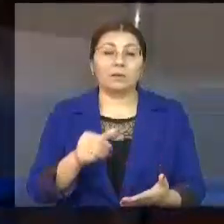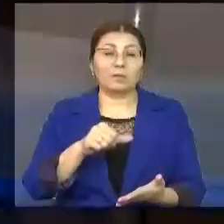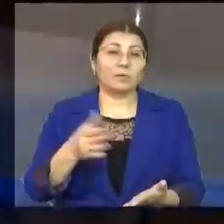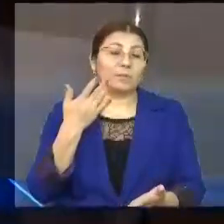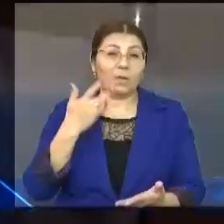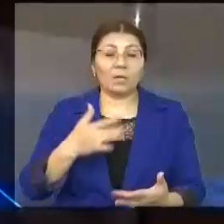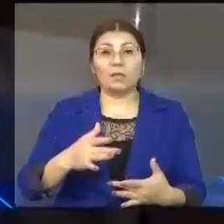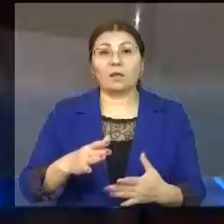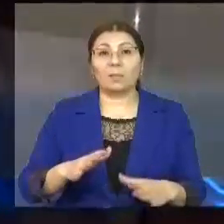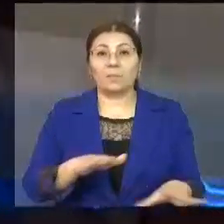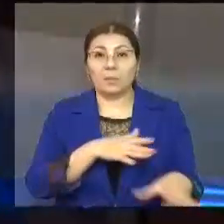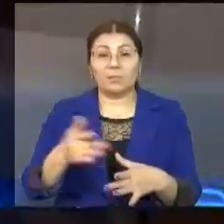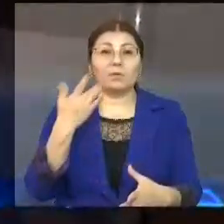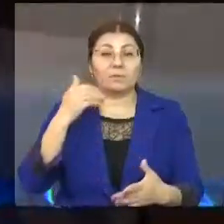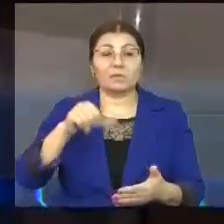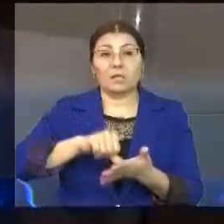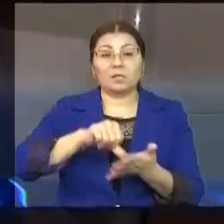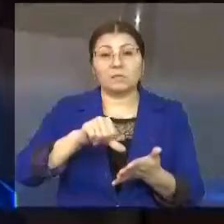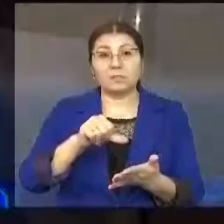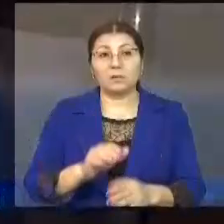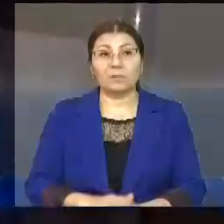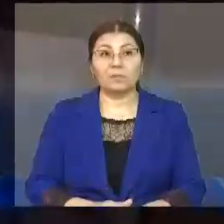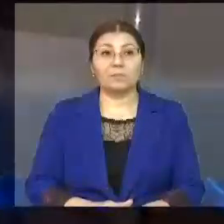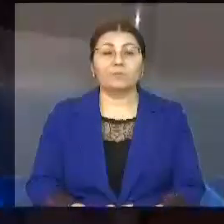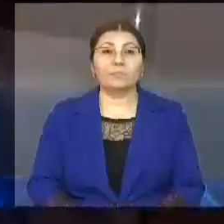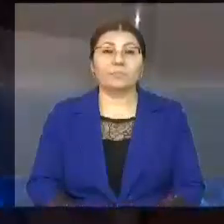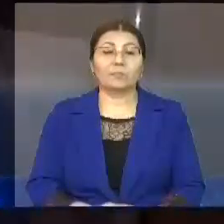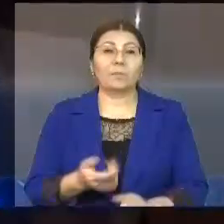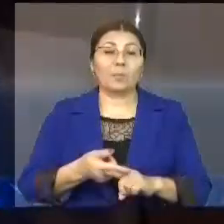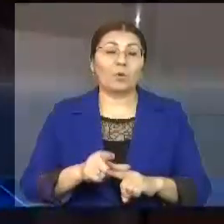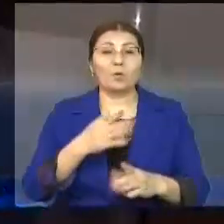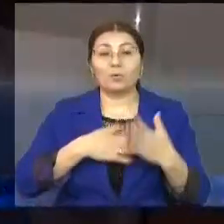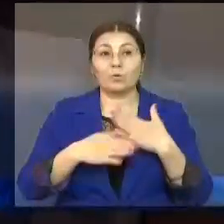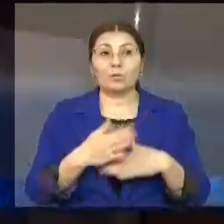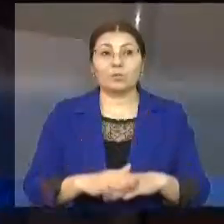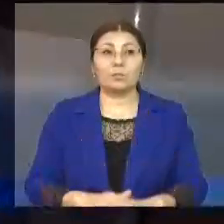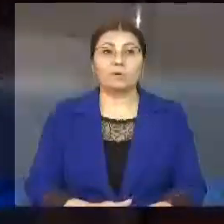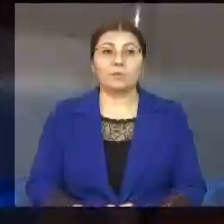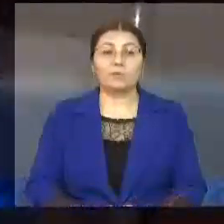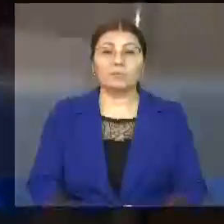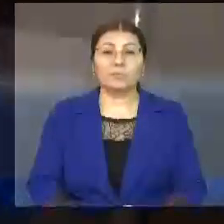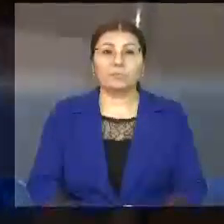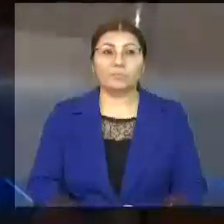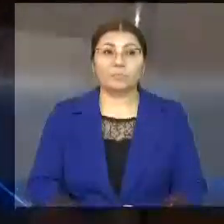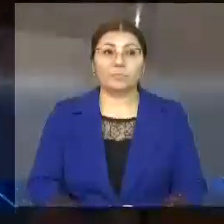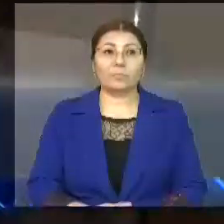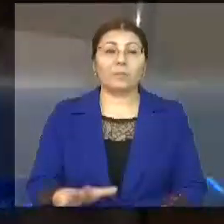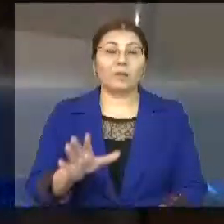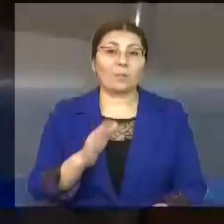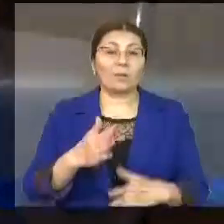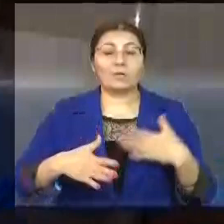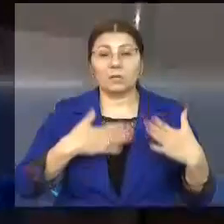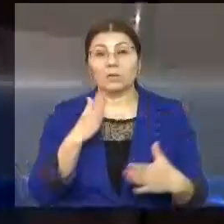тырысамын. Себебі бұл мені маған үлкен қуаныш сыйлайды, үлкен шабыттар сыйлайды және жаңа ортамен таныстыруға бір